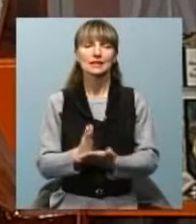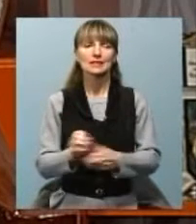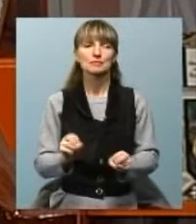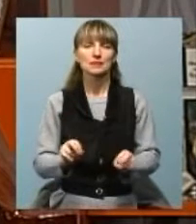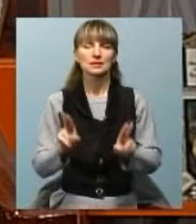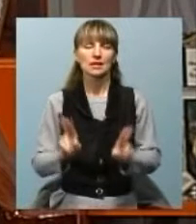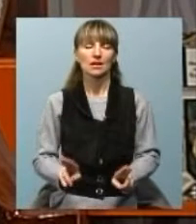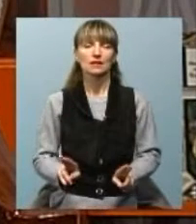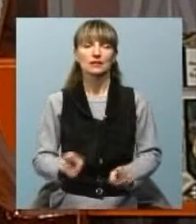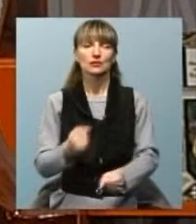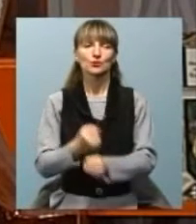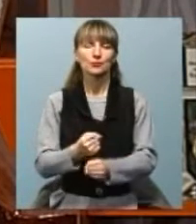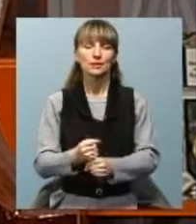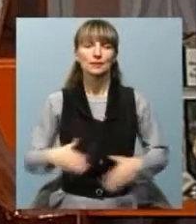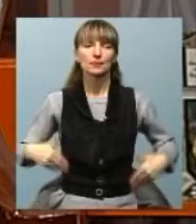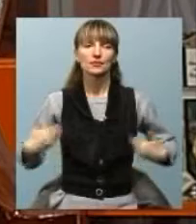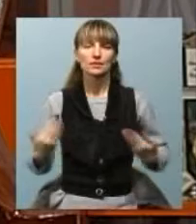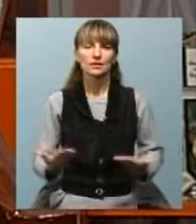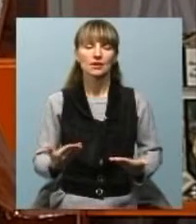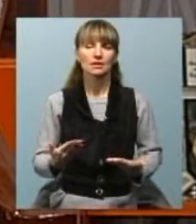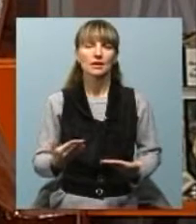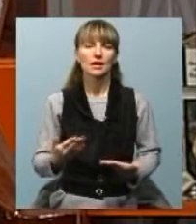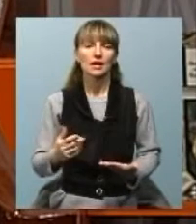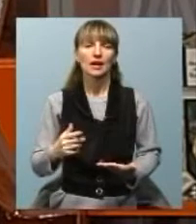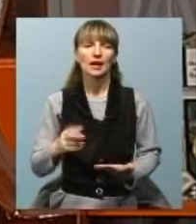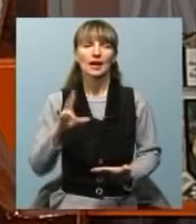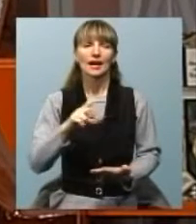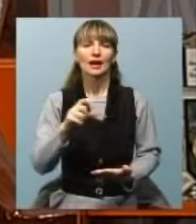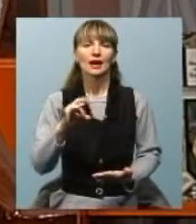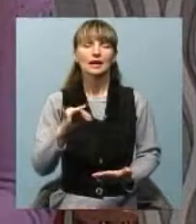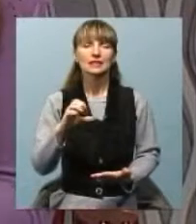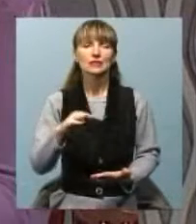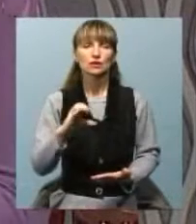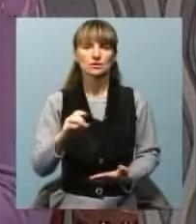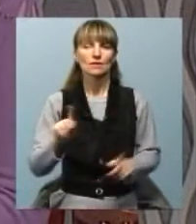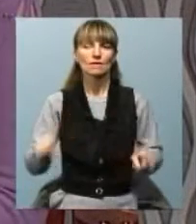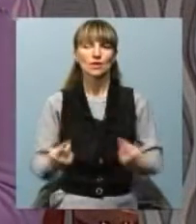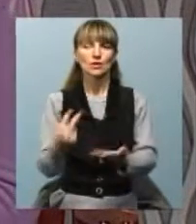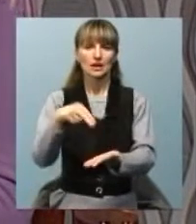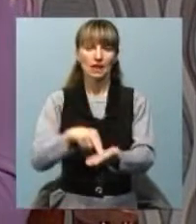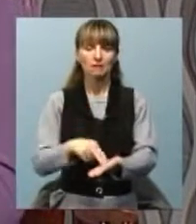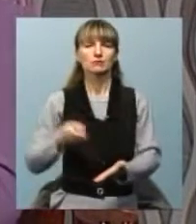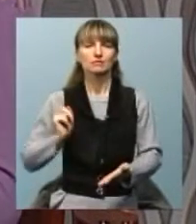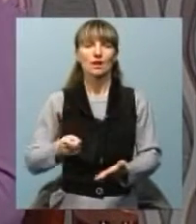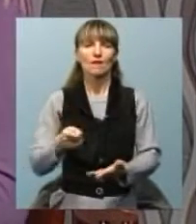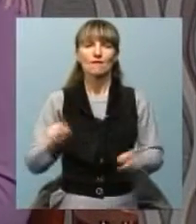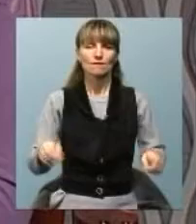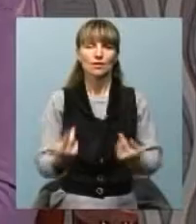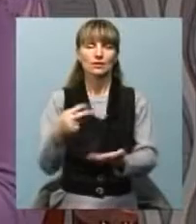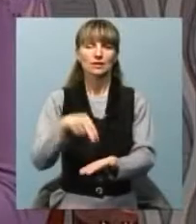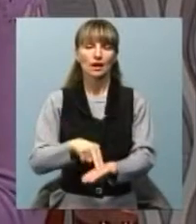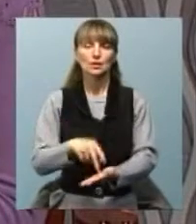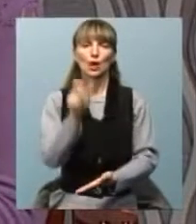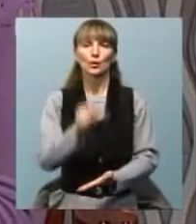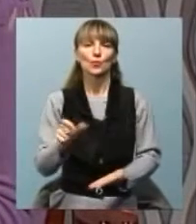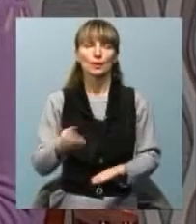спеціальне зроблене привітання «Христос воскрес, воістину воскрес». Дійсно, це цілком вірно. Ну, а ще у цей день люди